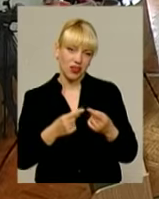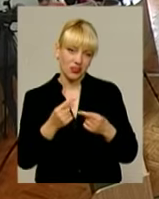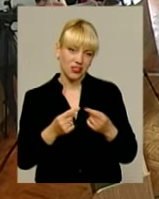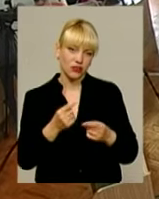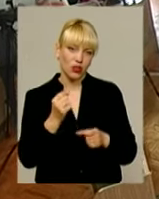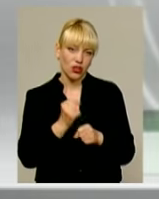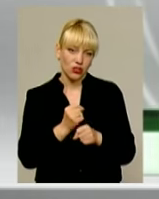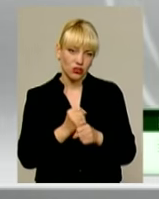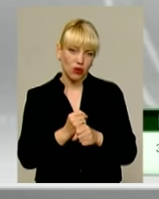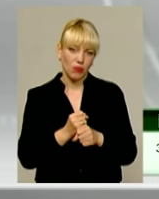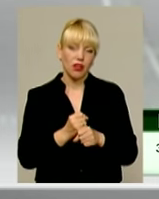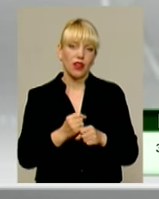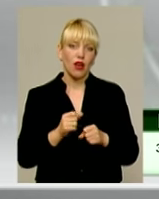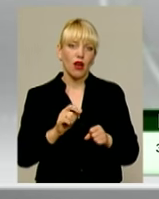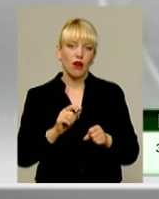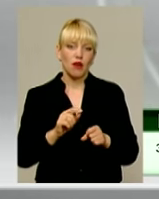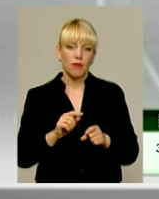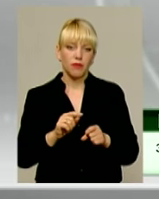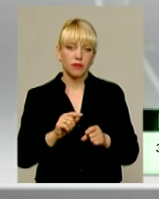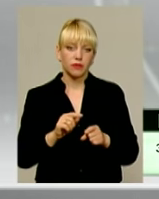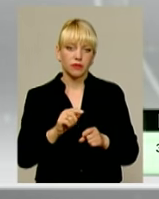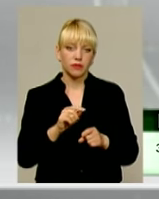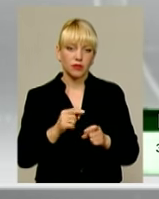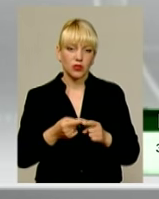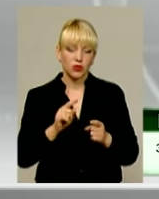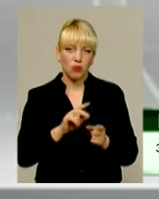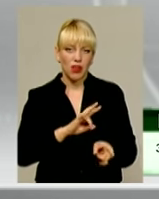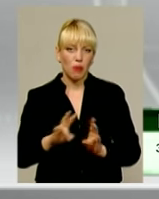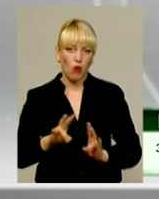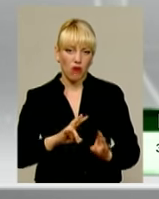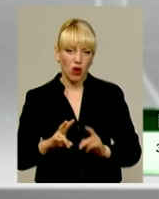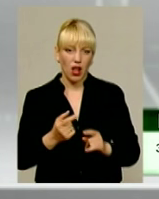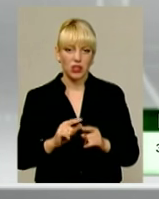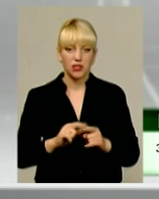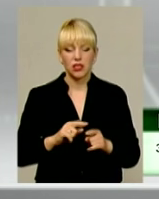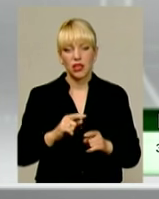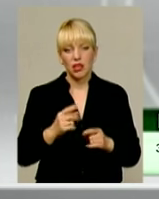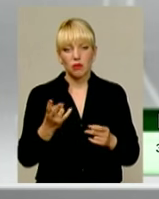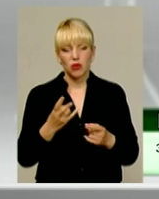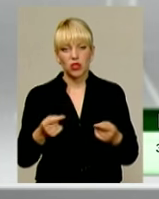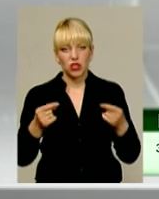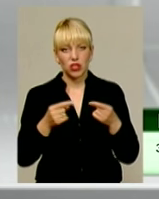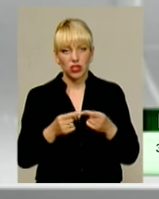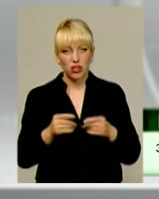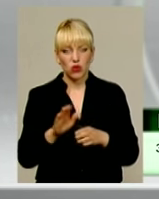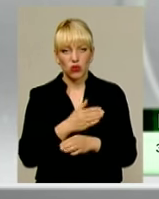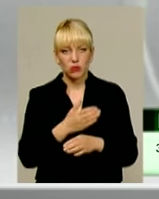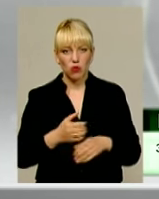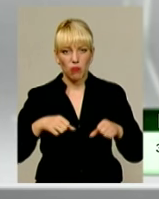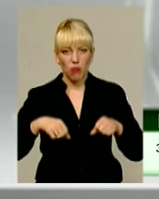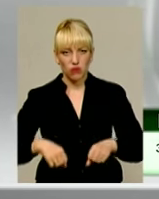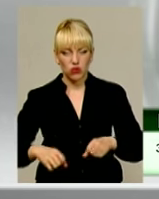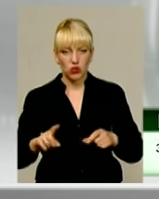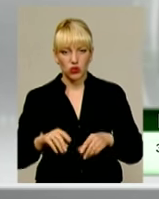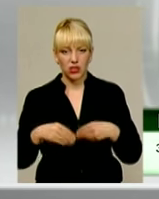провокацію. Звернення сьогодні актуальне, тому що сьогодні необхідний чіткий розподіл повноважень, що надасть змогу